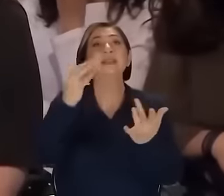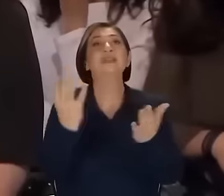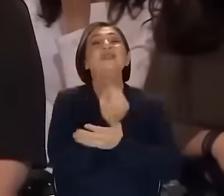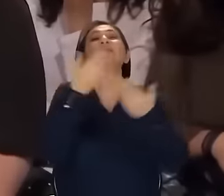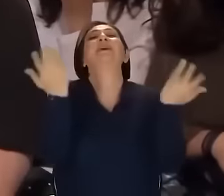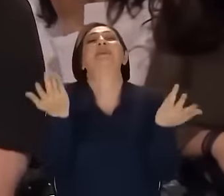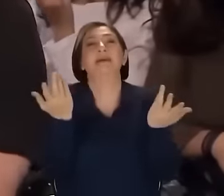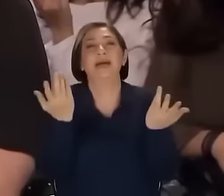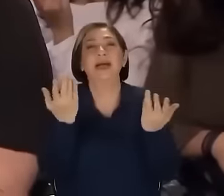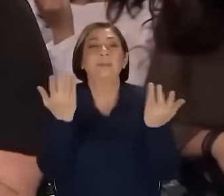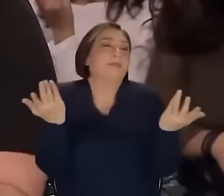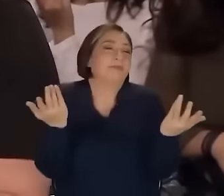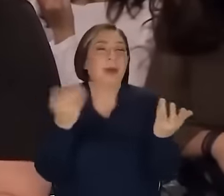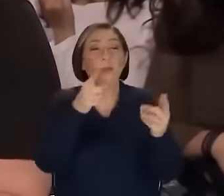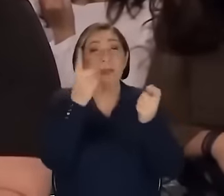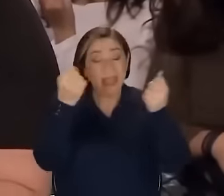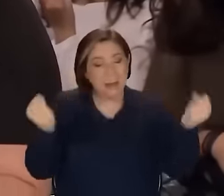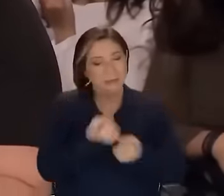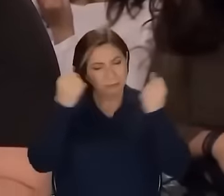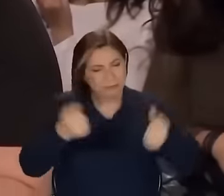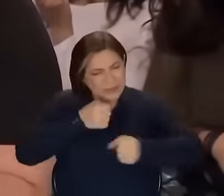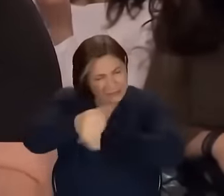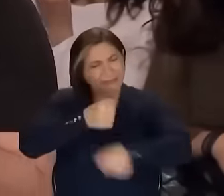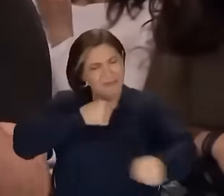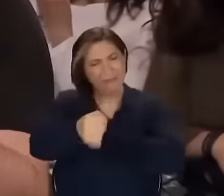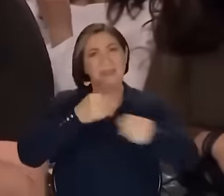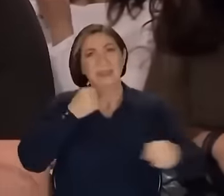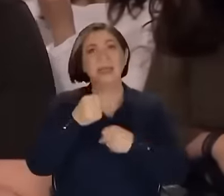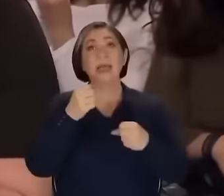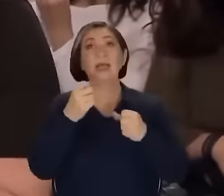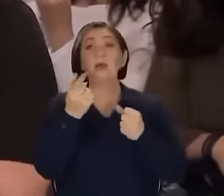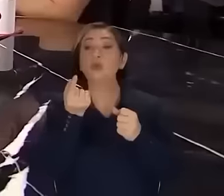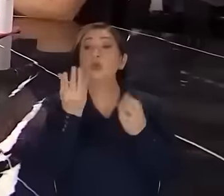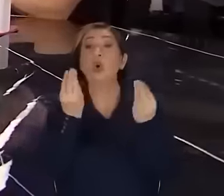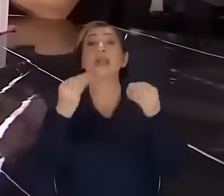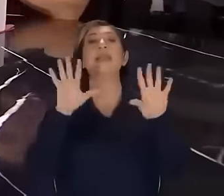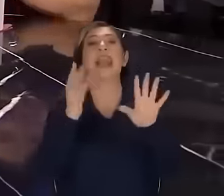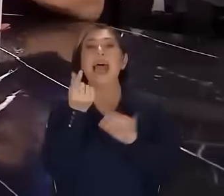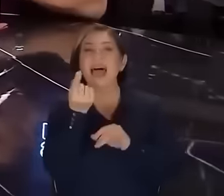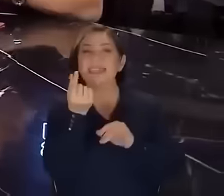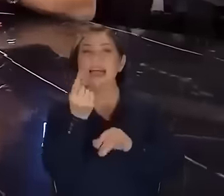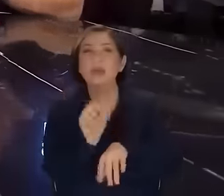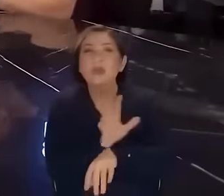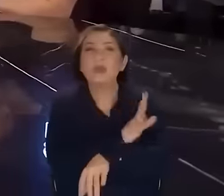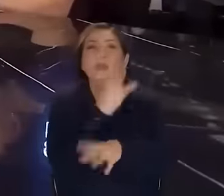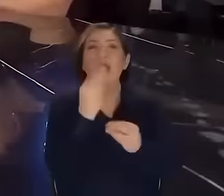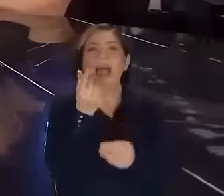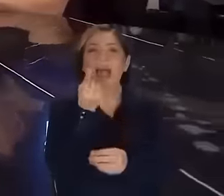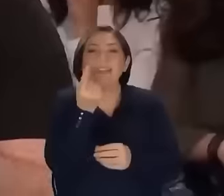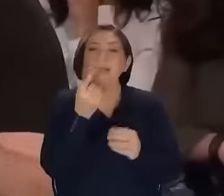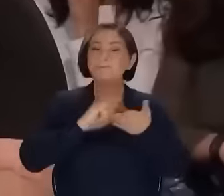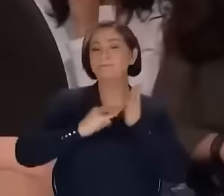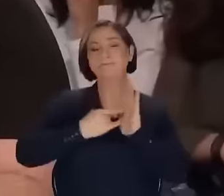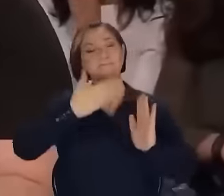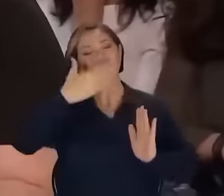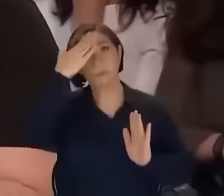bu hayat. Yani bu bir gayretle ne bileyim yani çokla değil azla duygusal anlamda azla yetinmekle oldu.